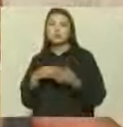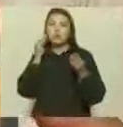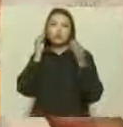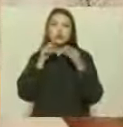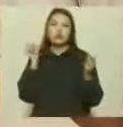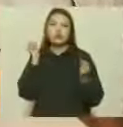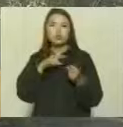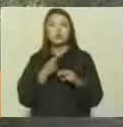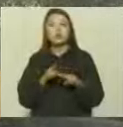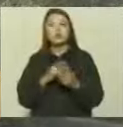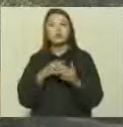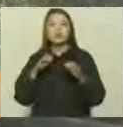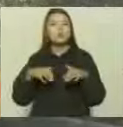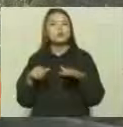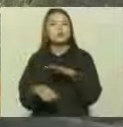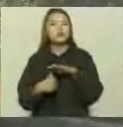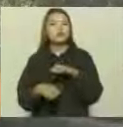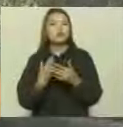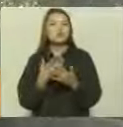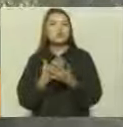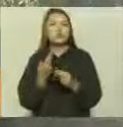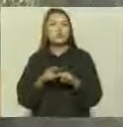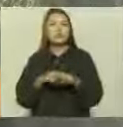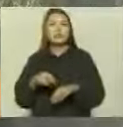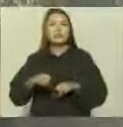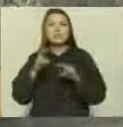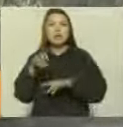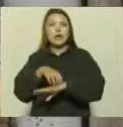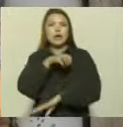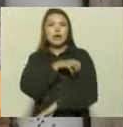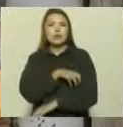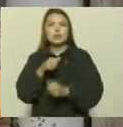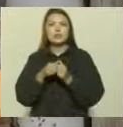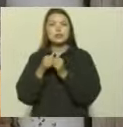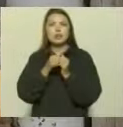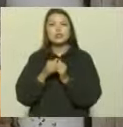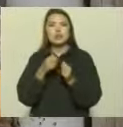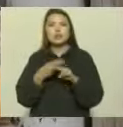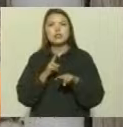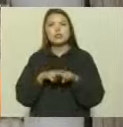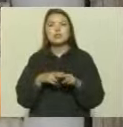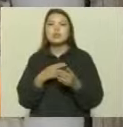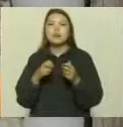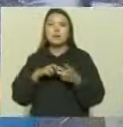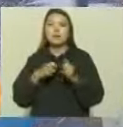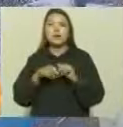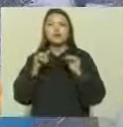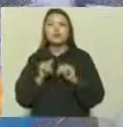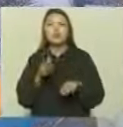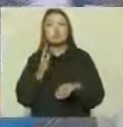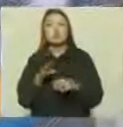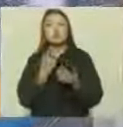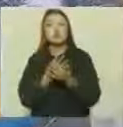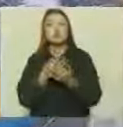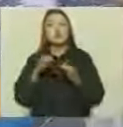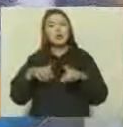Елді мекен басшысы қаңғыбас иттерді бір жақты қылу үшін арнайы комиссия құрып, көршілер арасындағы дауды шешуге уәде беретінін айтты. Бірақ бұл төрт